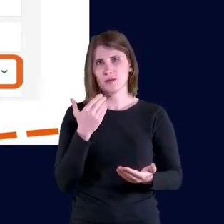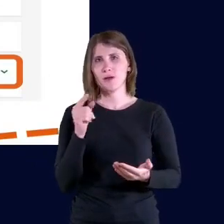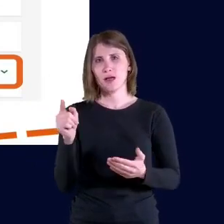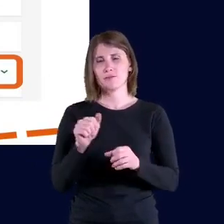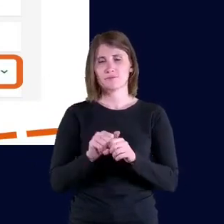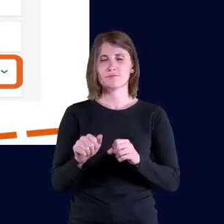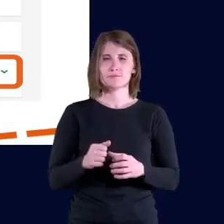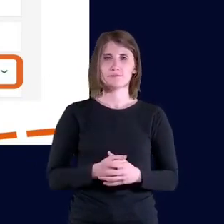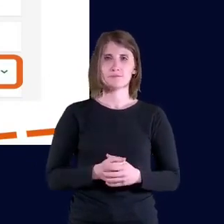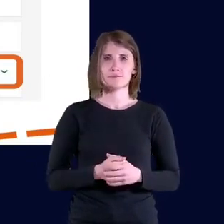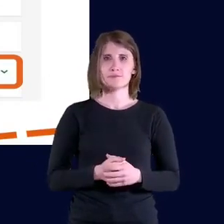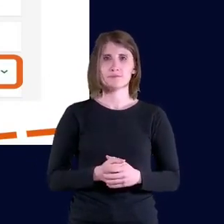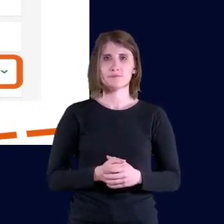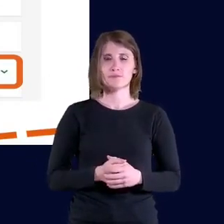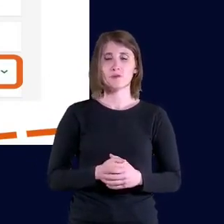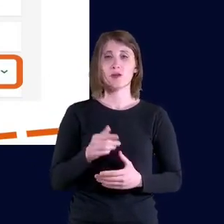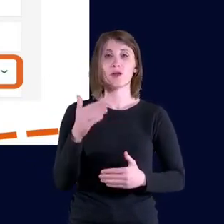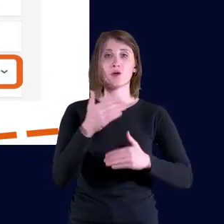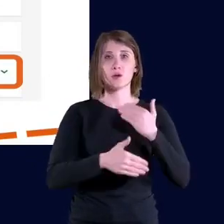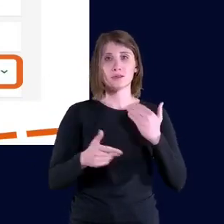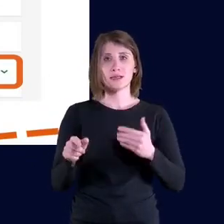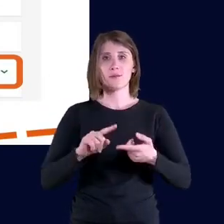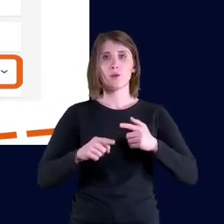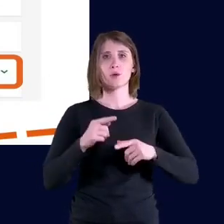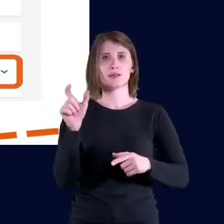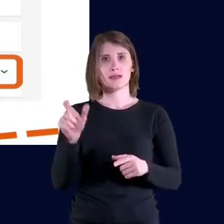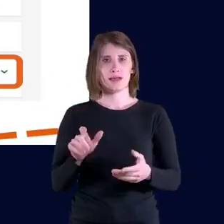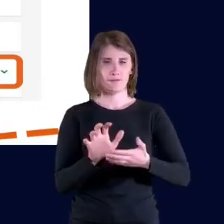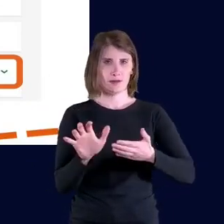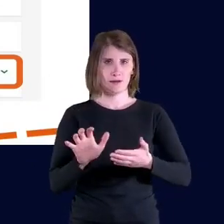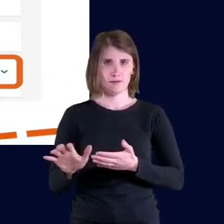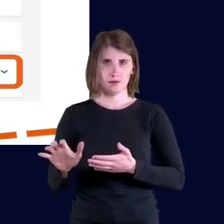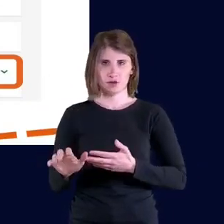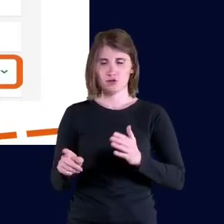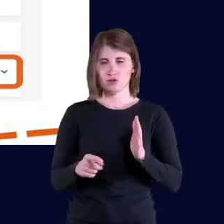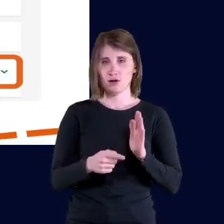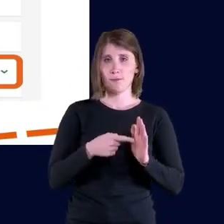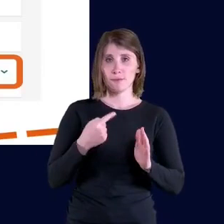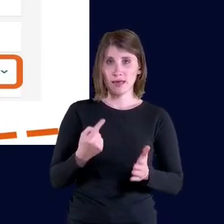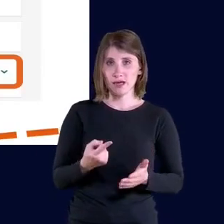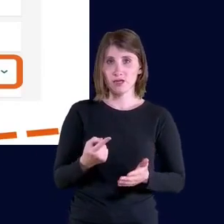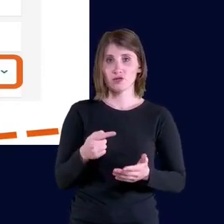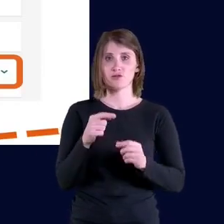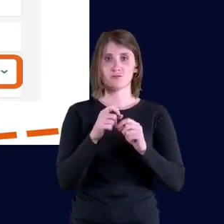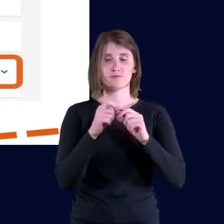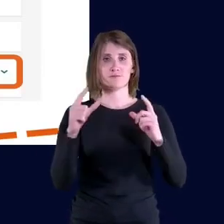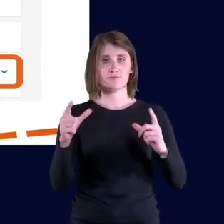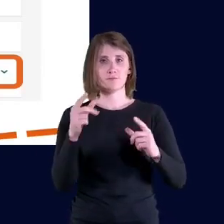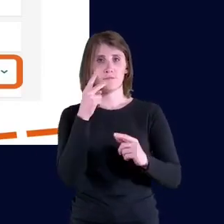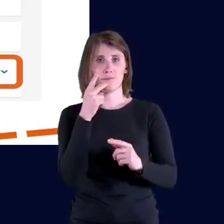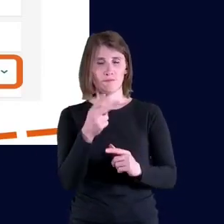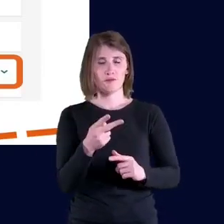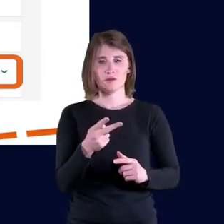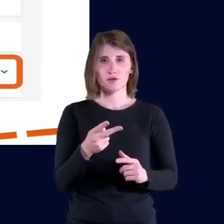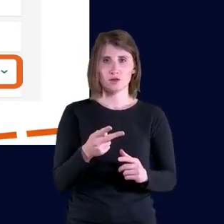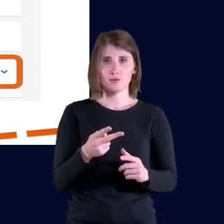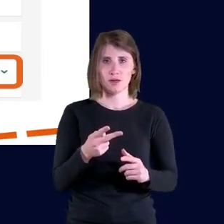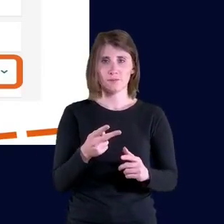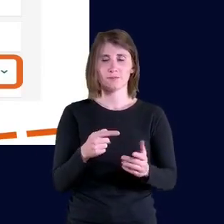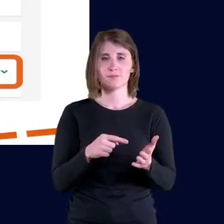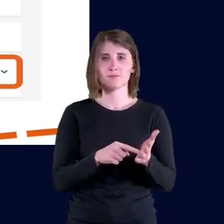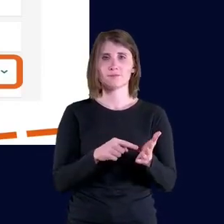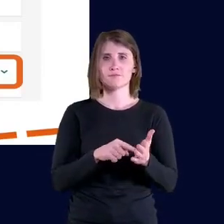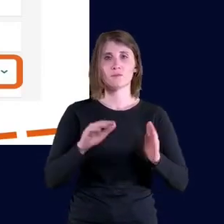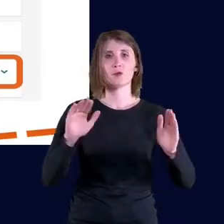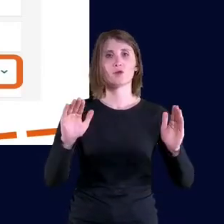się oraz właśnie ostatni modułem jest polityka Wydawnicza pierwszym na pierwszym ekranie jest